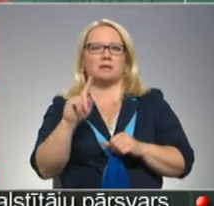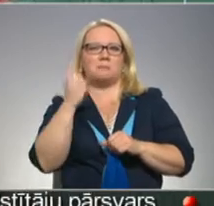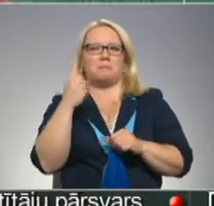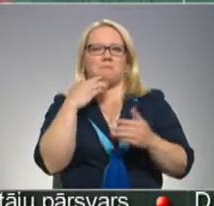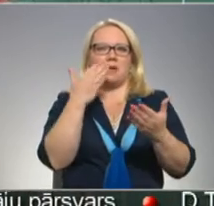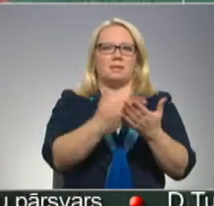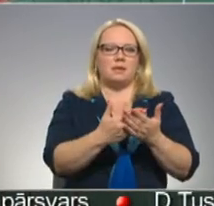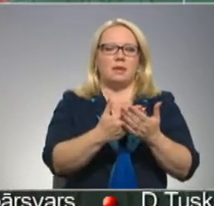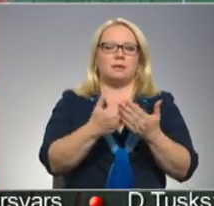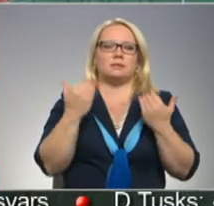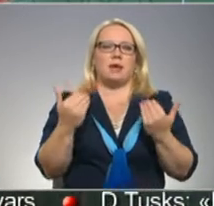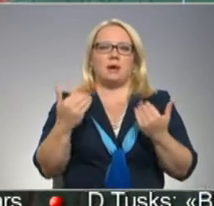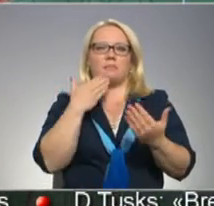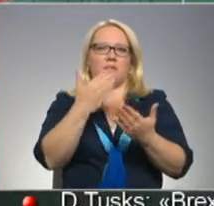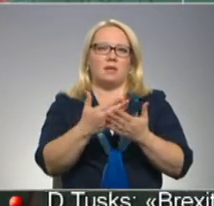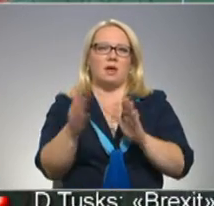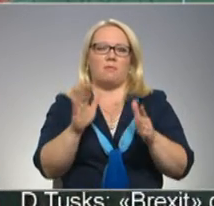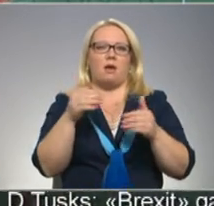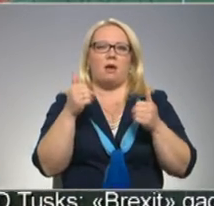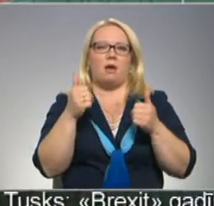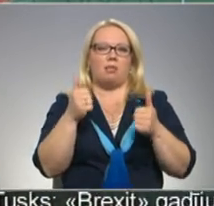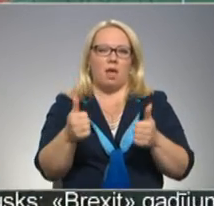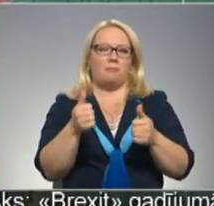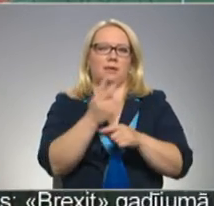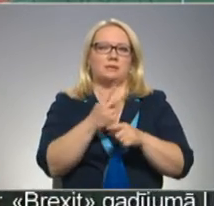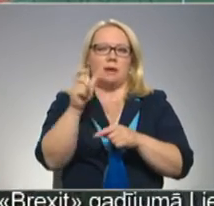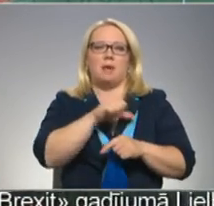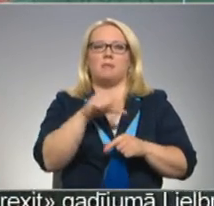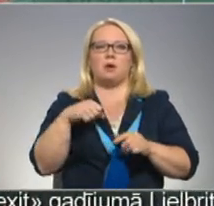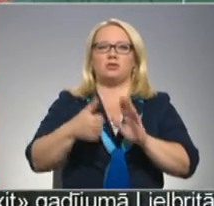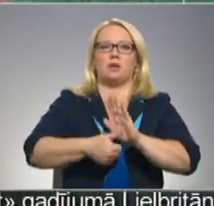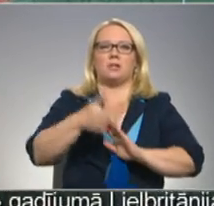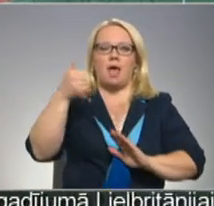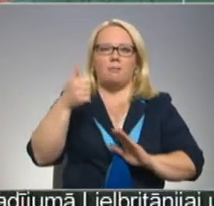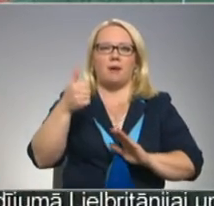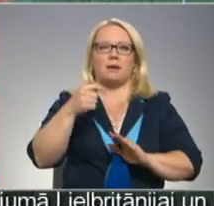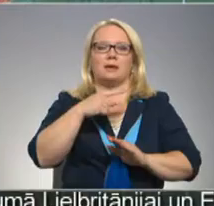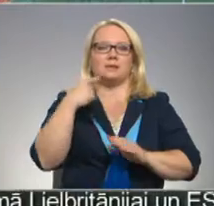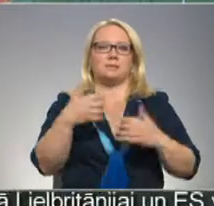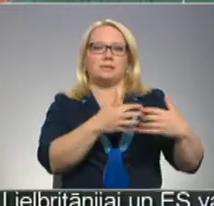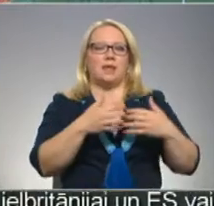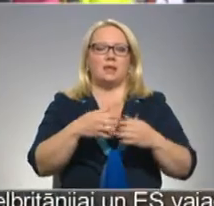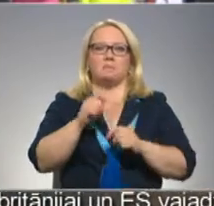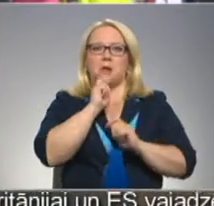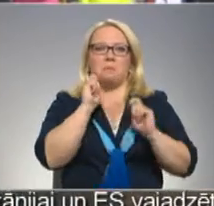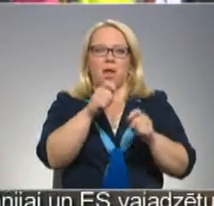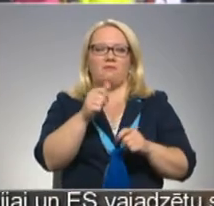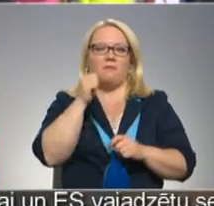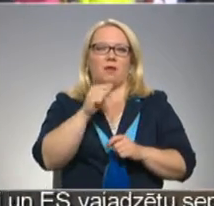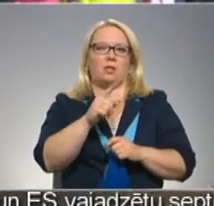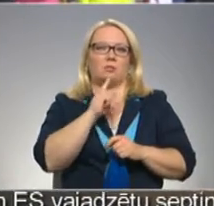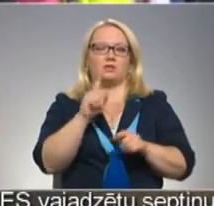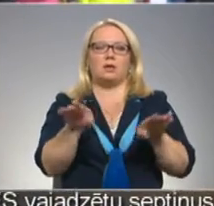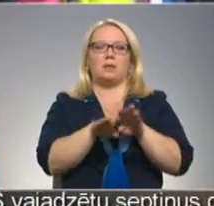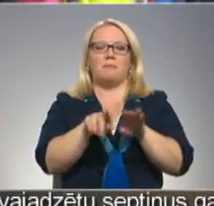pieteiksies. Tagad pagaidām pieteikušies ir nu, labi skrējēji, bet tie paši labākie, teiksim, kas cīnīsies par lielām balvām, vēl klusē. Līdzīgi kā